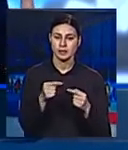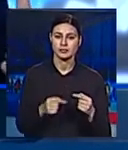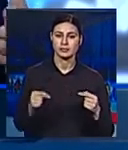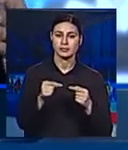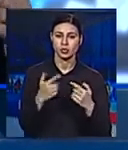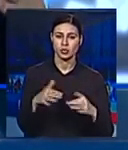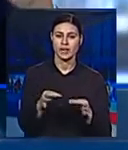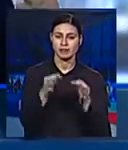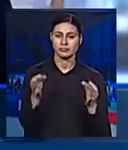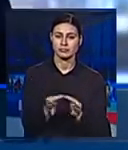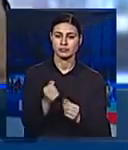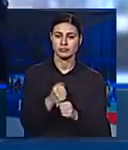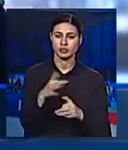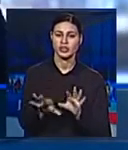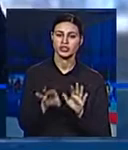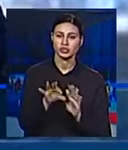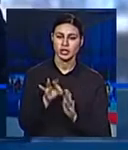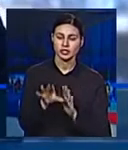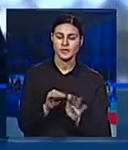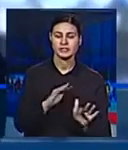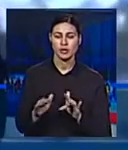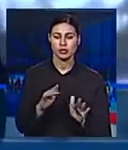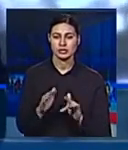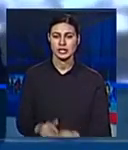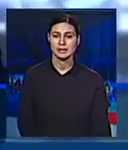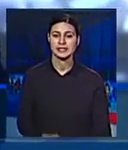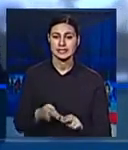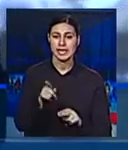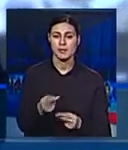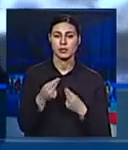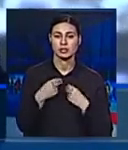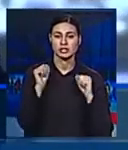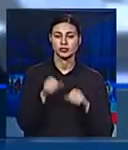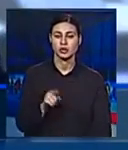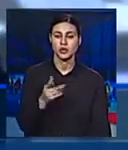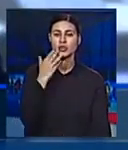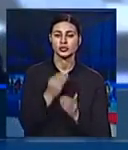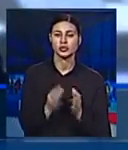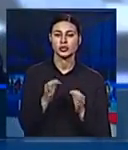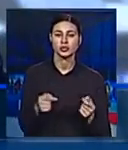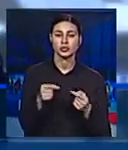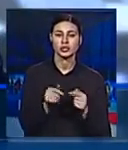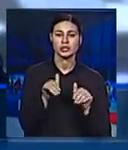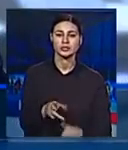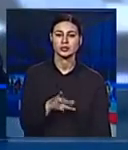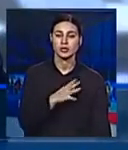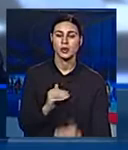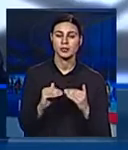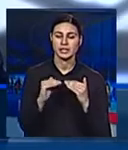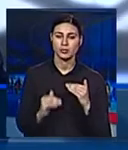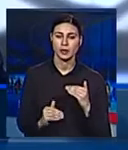განვითარებაზე ორიენტირებული პროექტების შერჩევის, განხორციელებისა. ამან მოგვცა საშუალება, რომ ჩვენ სუბიექტური გადაწყვეტილებები დაგვეყვანა